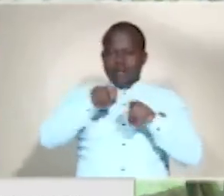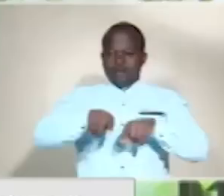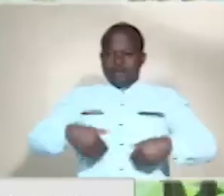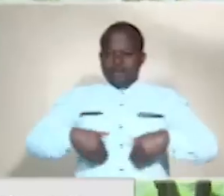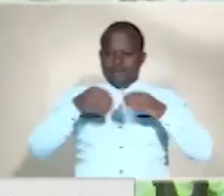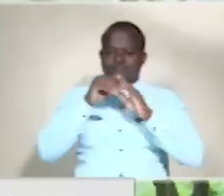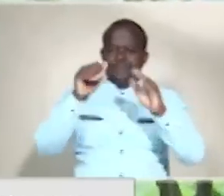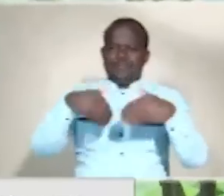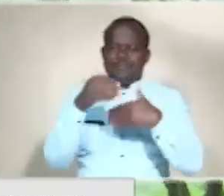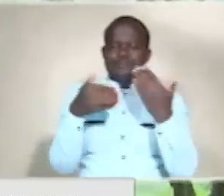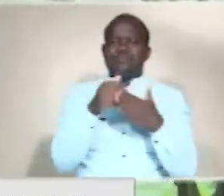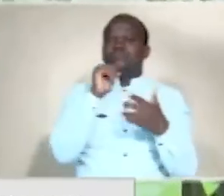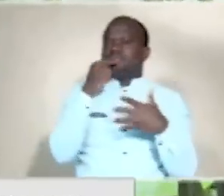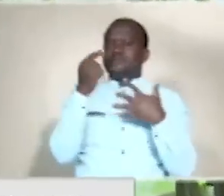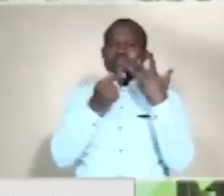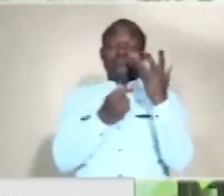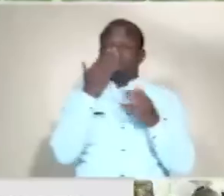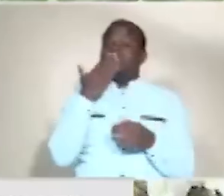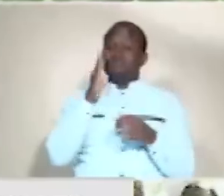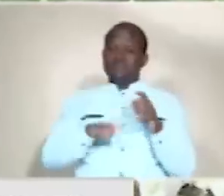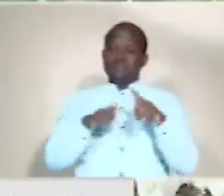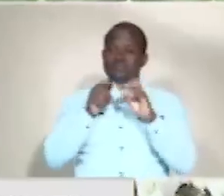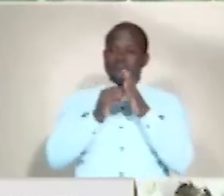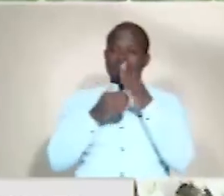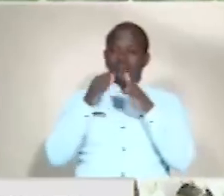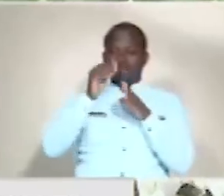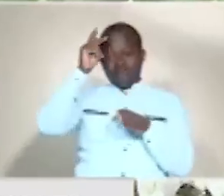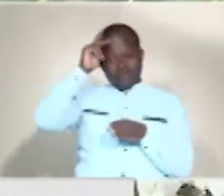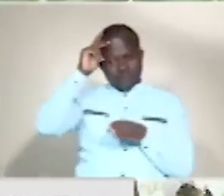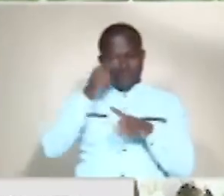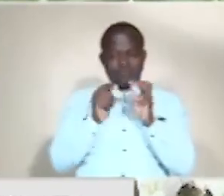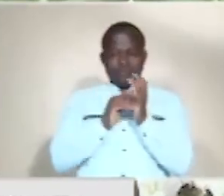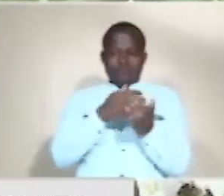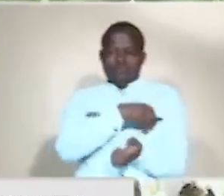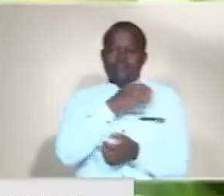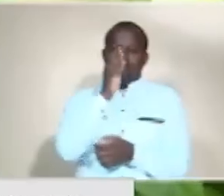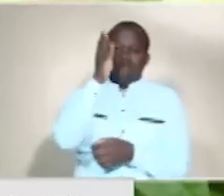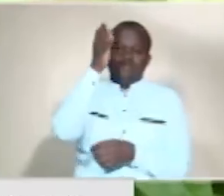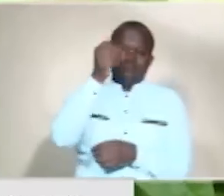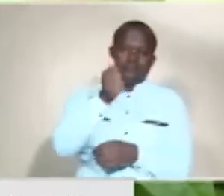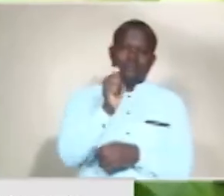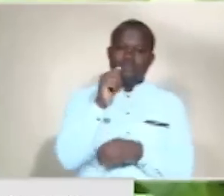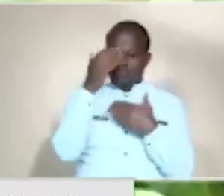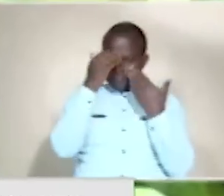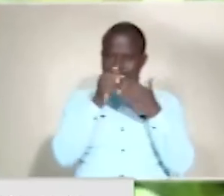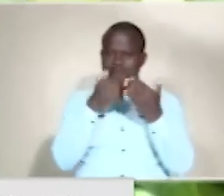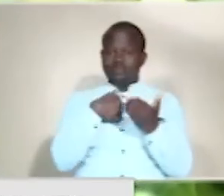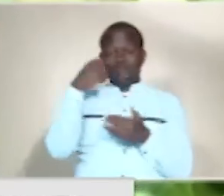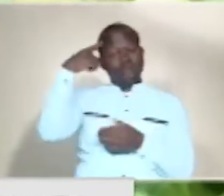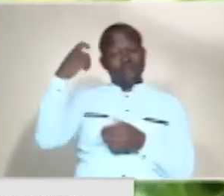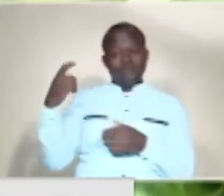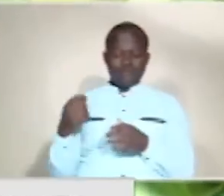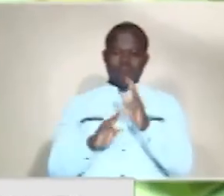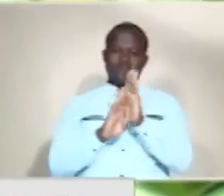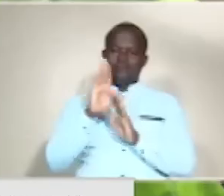mu buhinzi ngo ntago ari ibintu bisebye, ahubwo ngo bari kubaka ubumenyi ndetse n'ubukungu bw'ejo hazaza, ngo kuko bafite inzozi